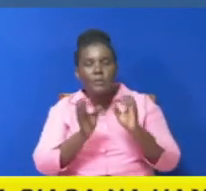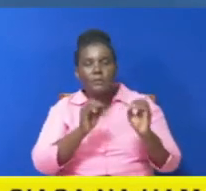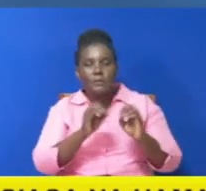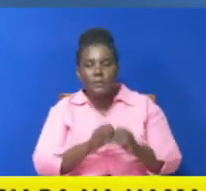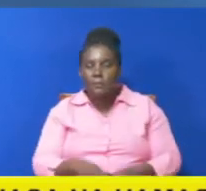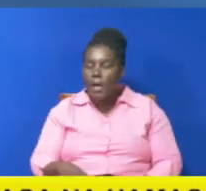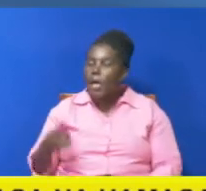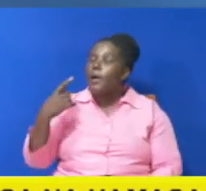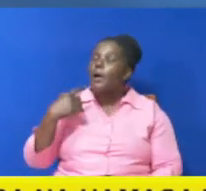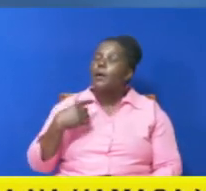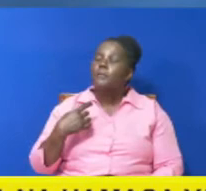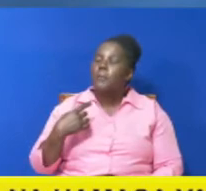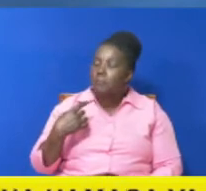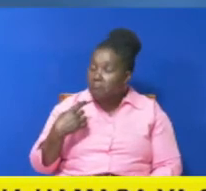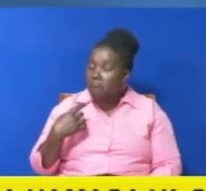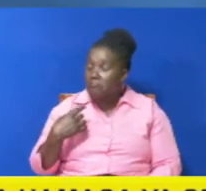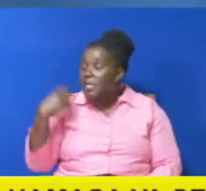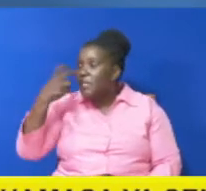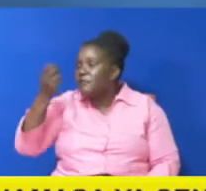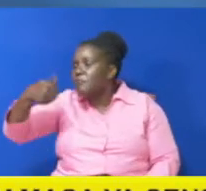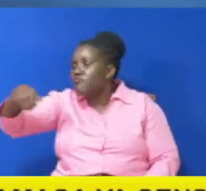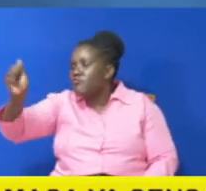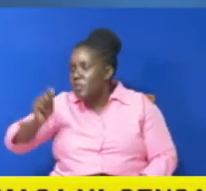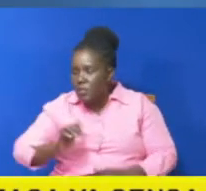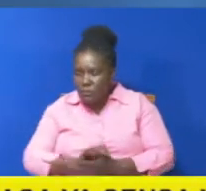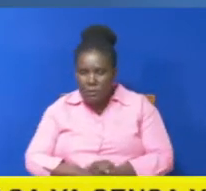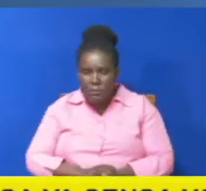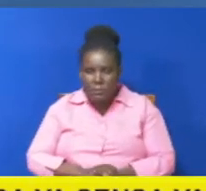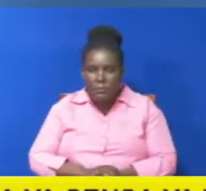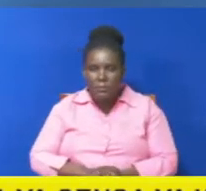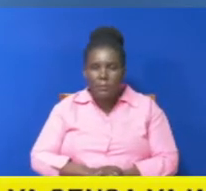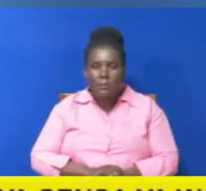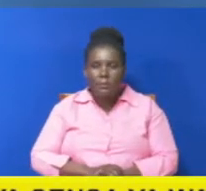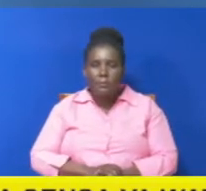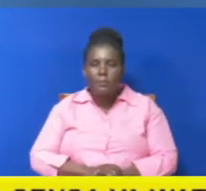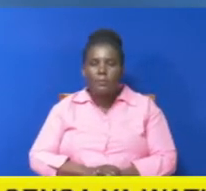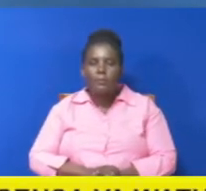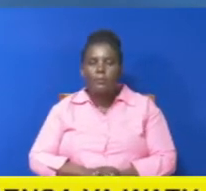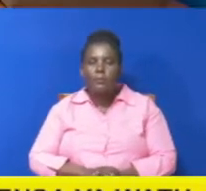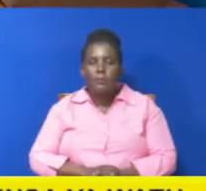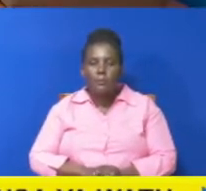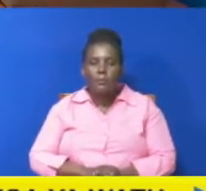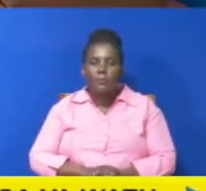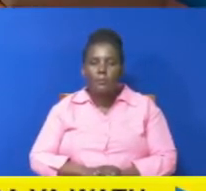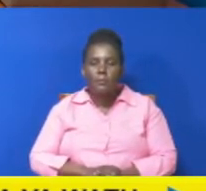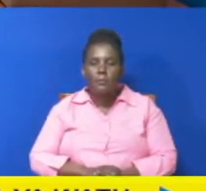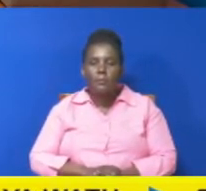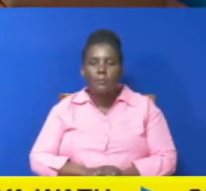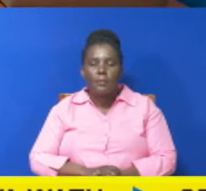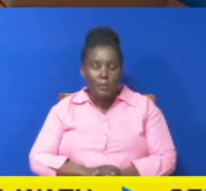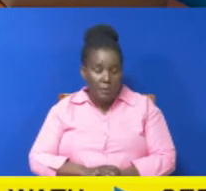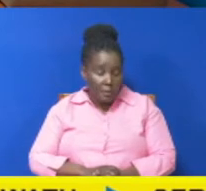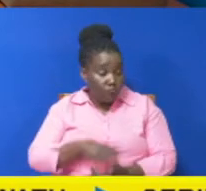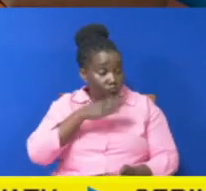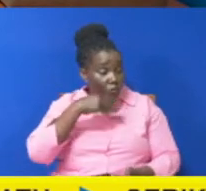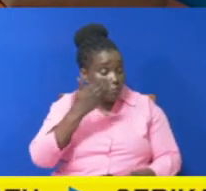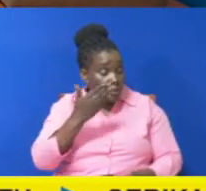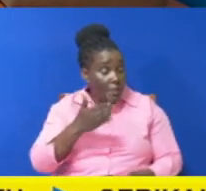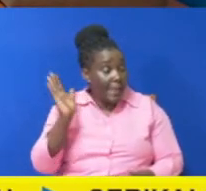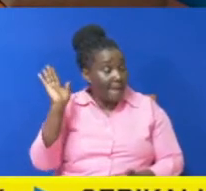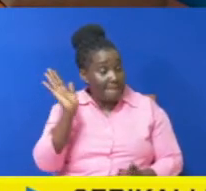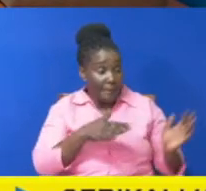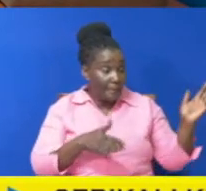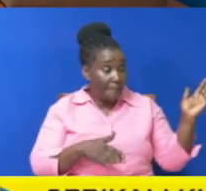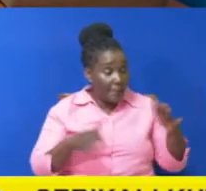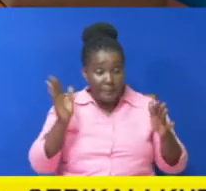angalia hapo hapo, maana umenigeuza mimi ndo house girl wako kila kitu. Kuna wengine sasa hawawezi kuvumiliwa na wanaweza akakuchapa hapo. Ndio hicho.